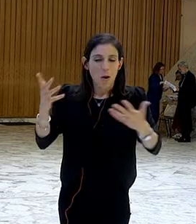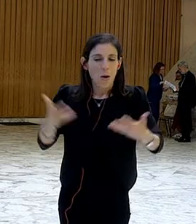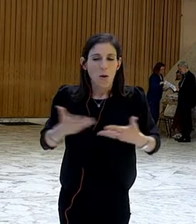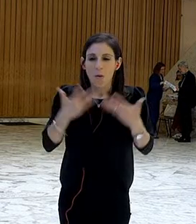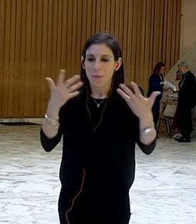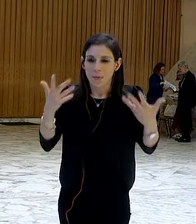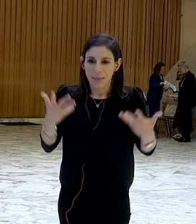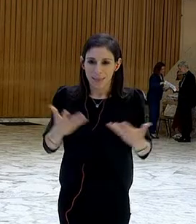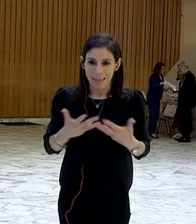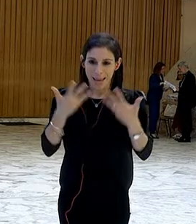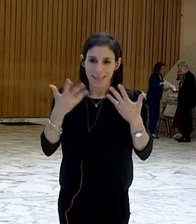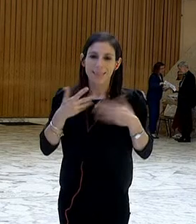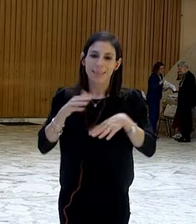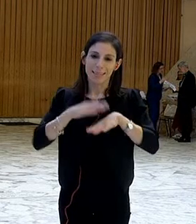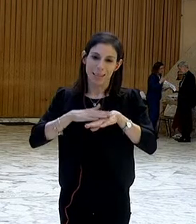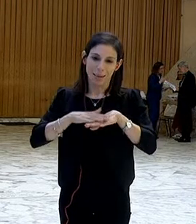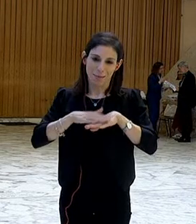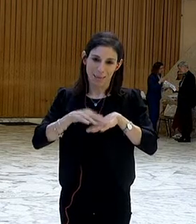à l'Église.